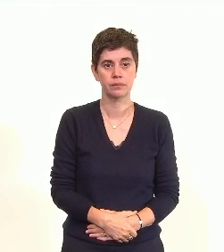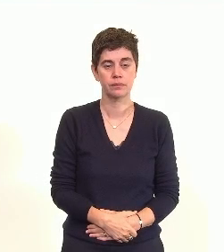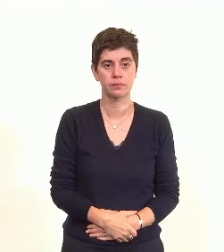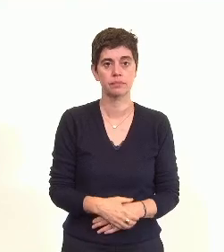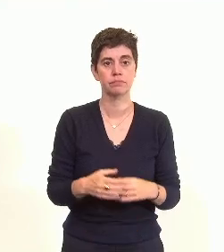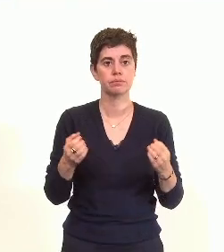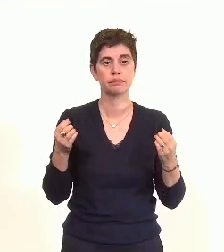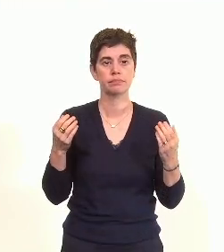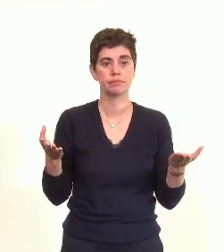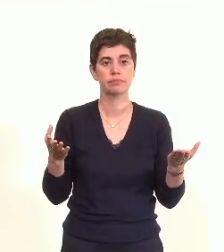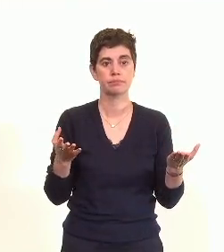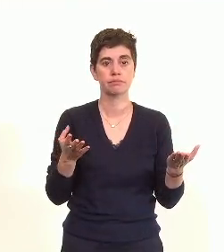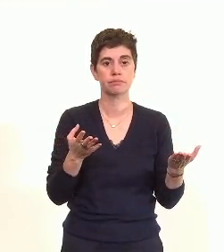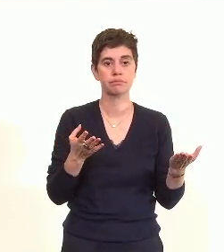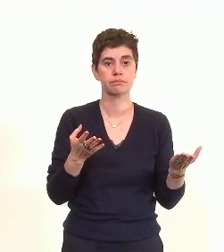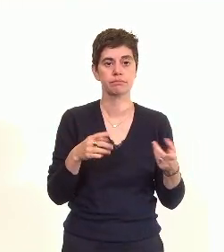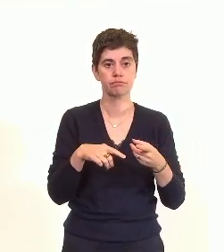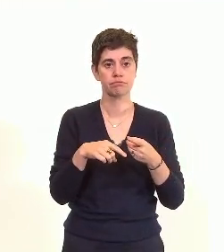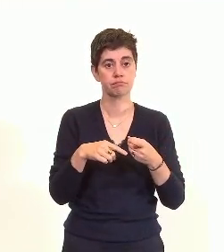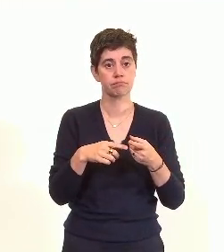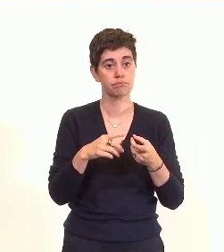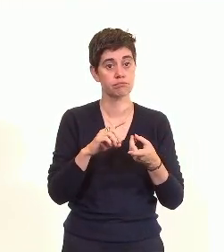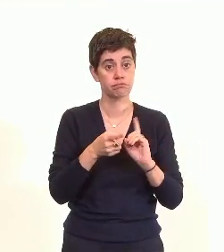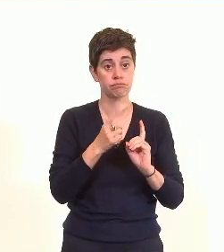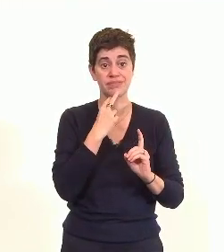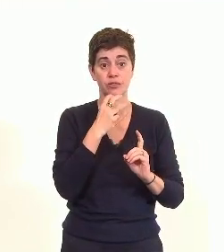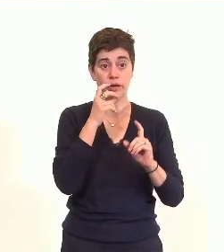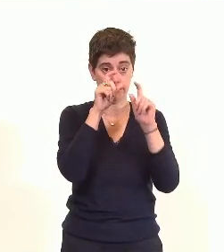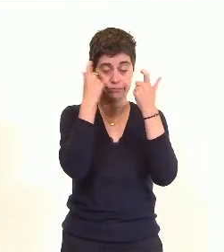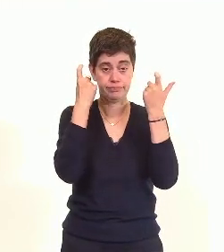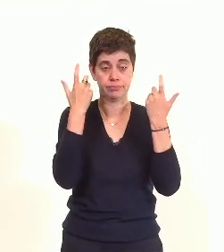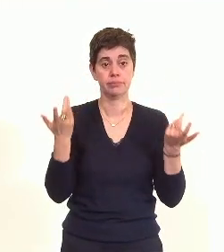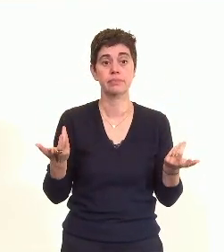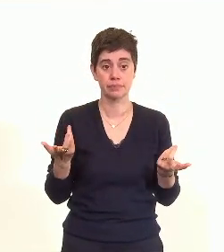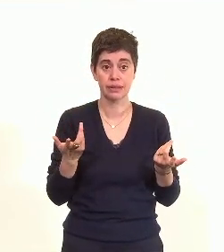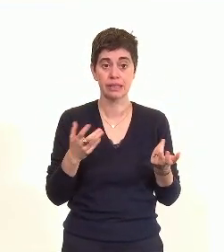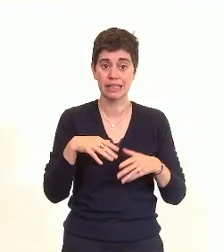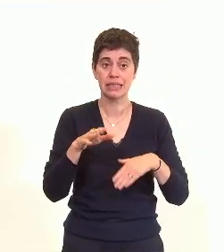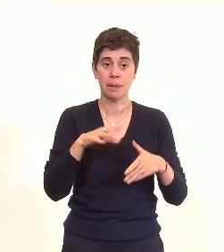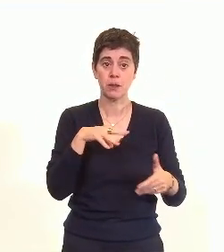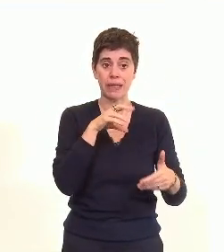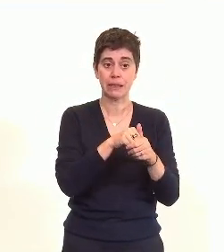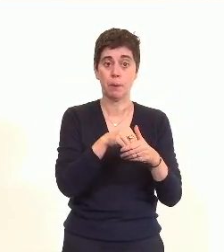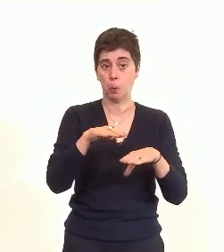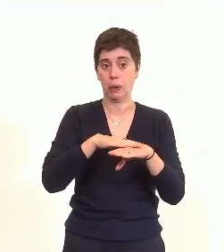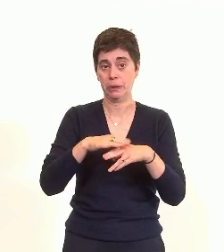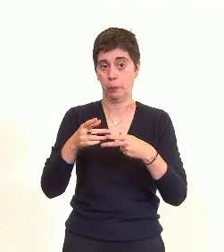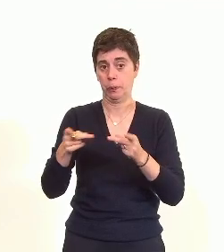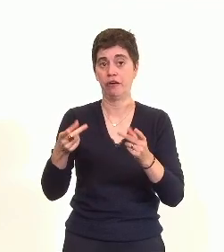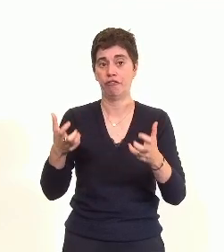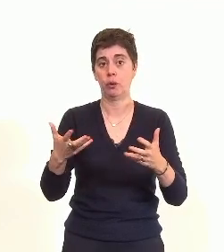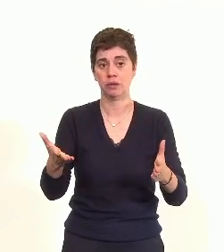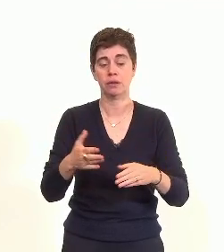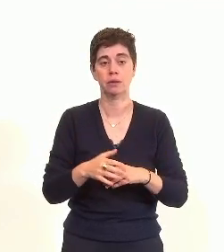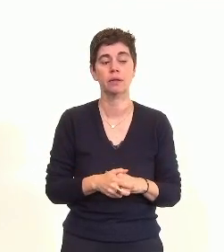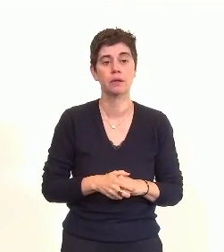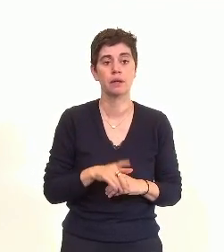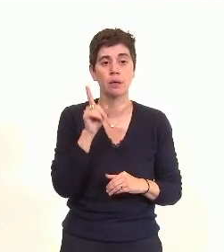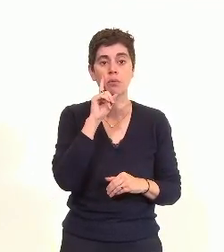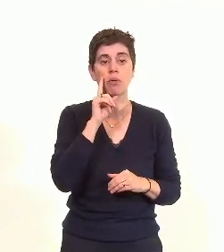Alors la citoyenneté, c'est un grand enjeu aussi des politiques des démarches de participation. Grand enjeu parce qu'aujourd'hui, l'accompagnement